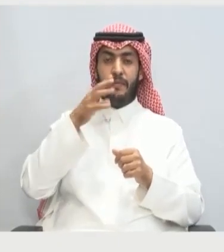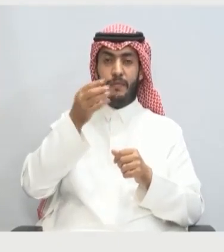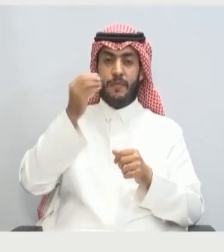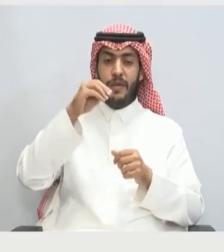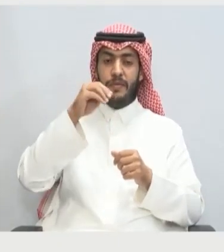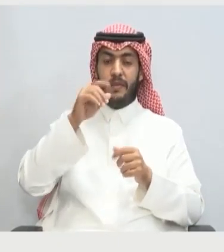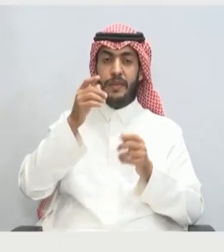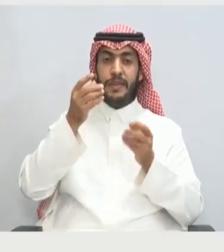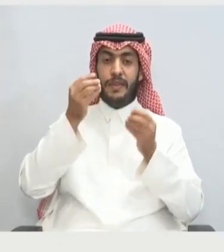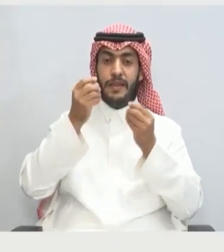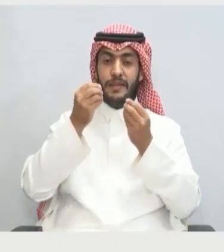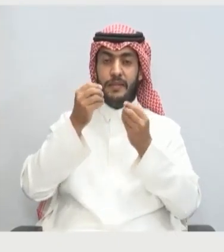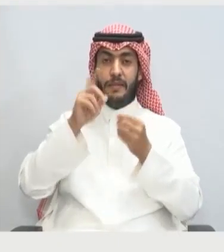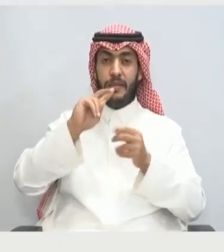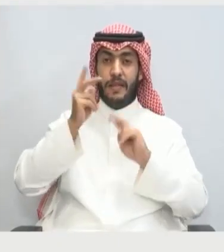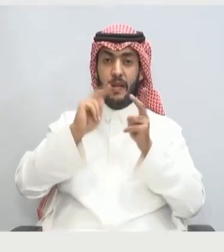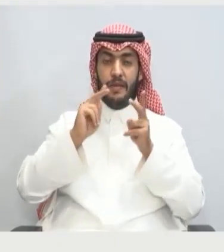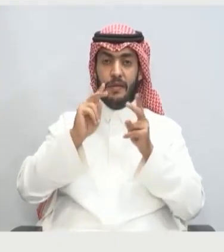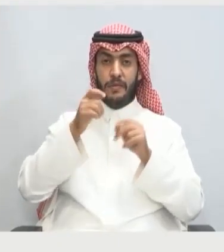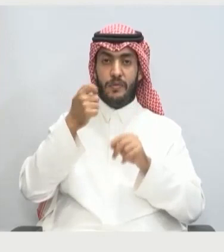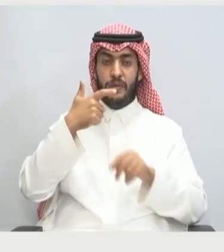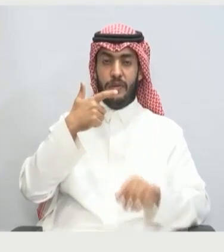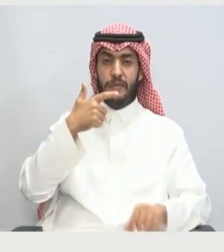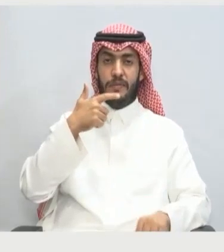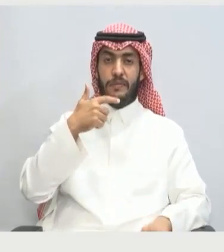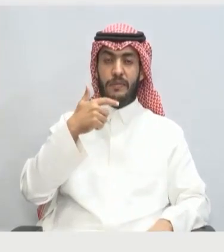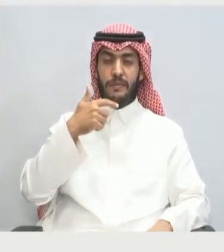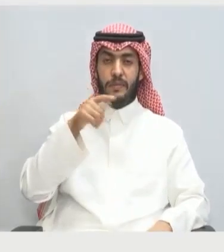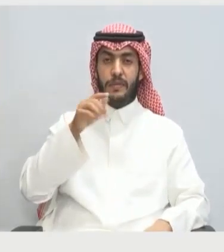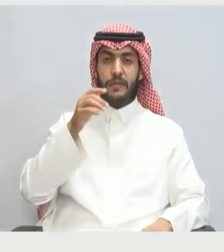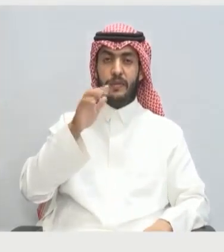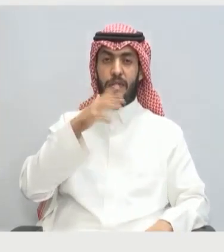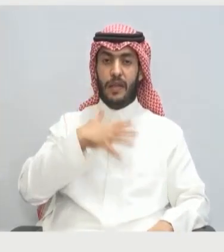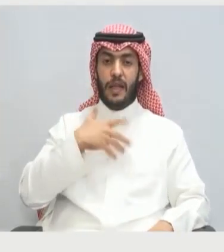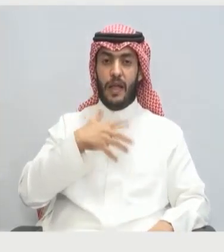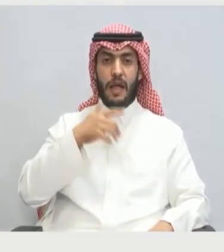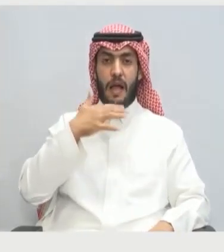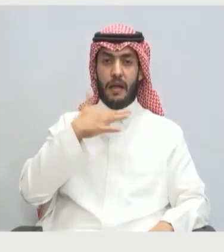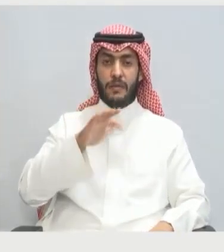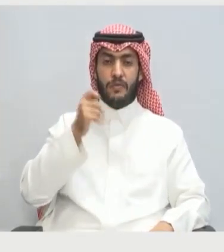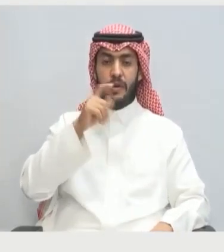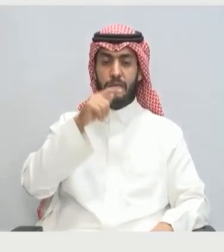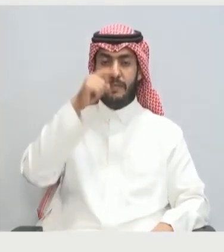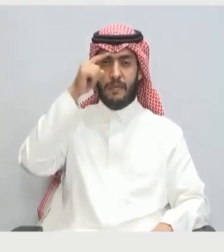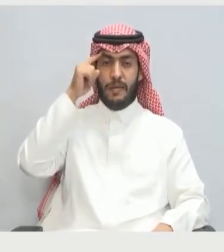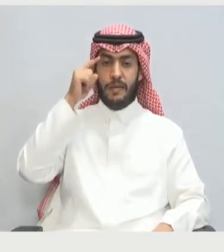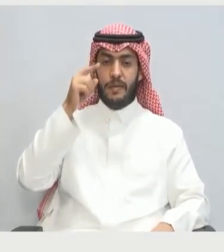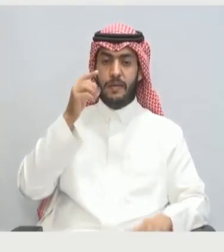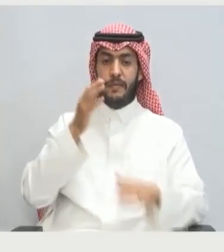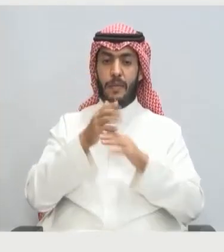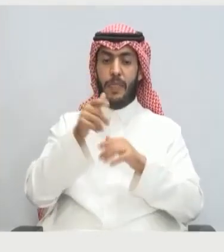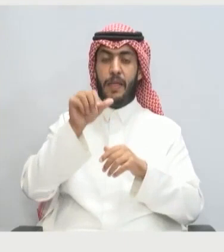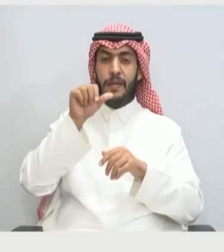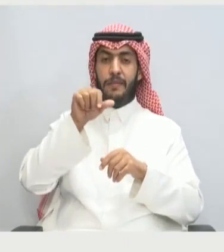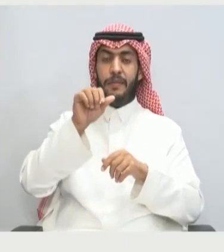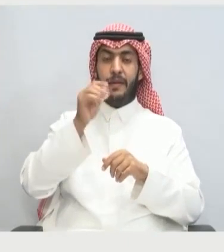مضاعفه التركيز هل تغير معي السرعه هل تاثرت السرعه لم تتاثر اذا معنا ذلك ان الرتبه